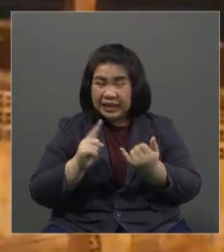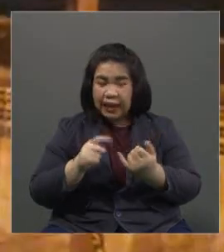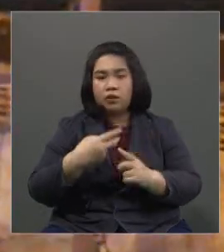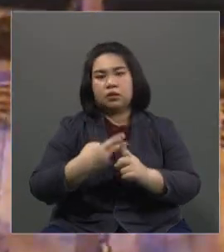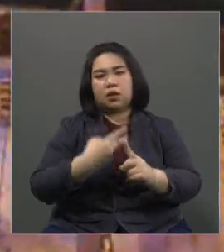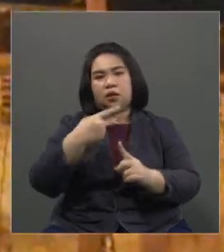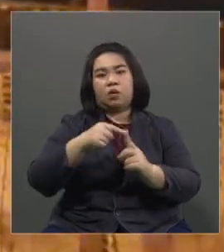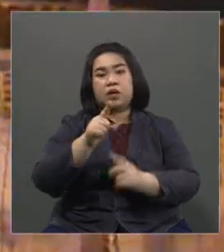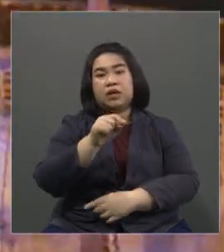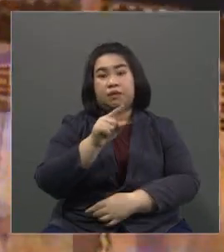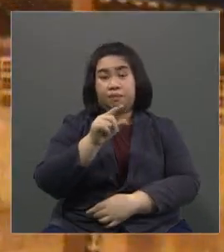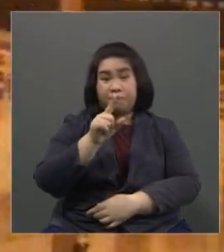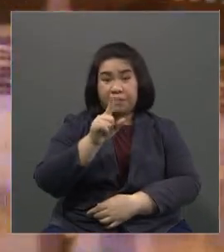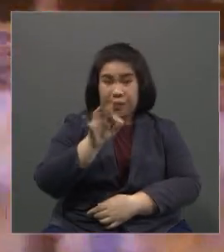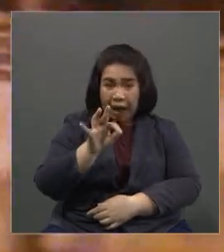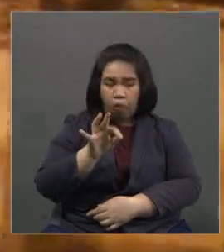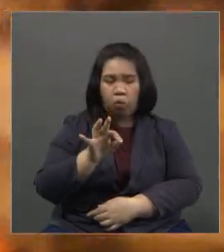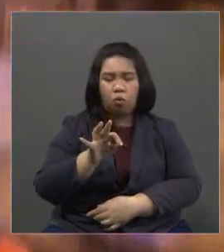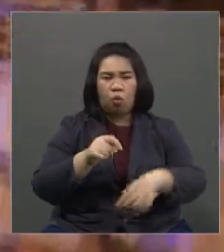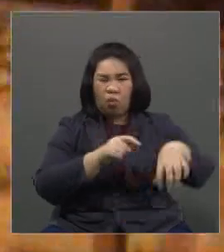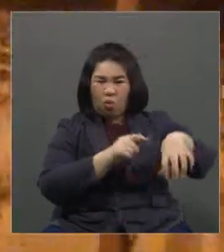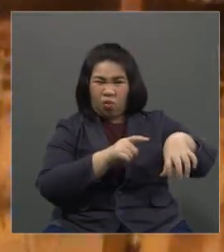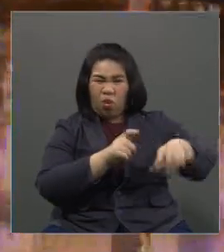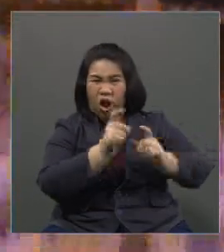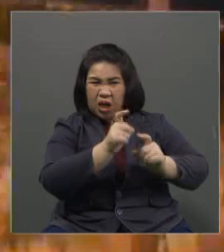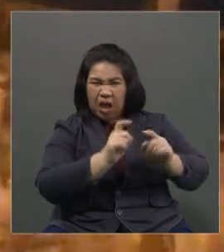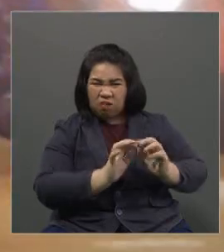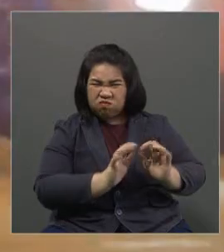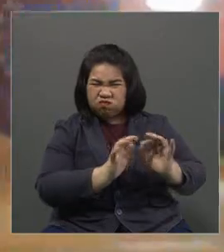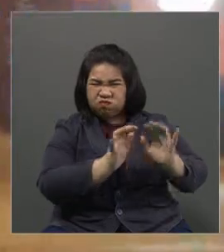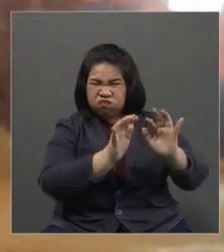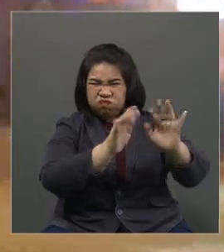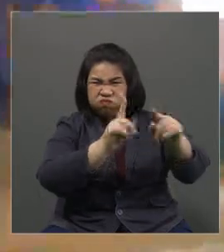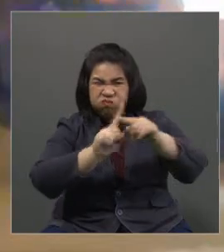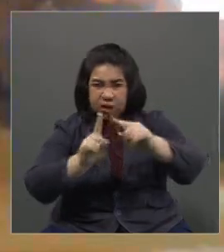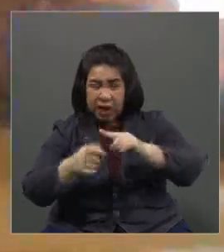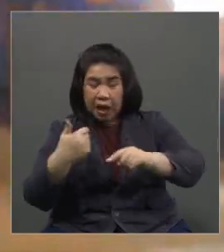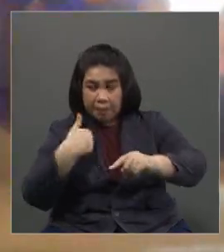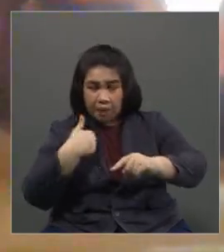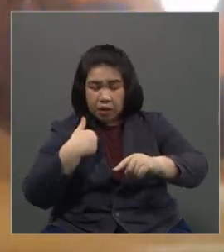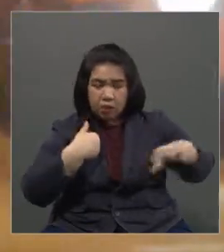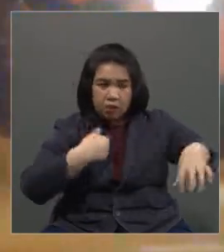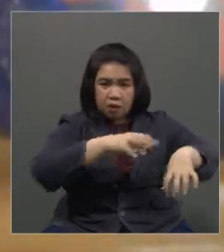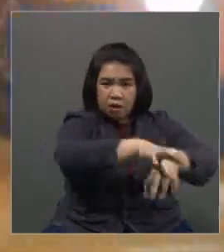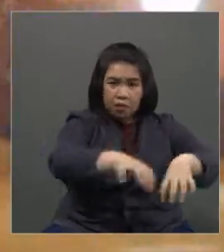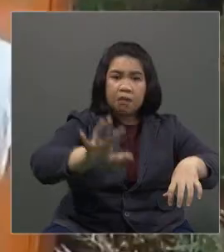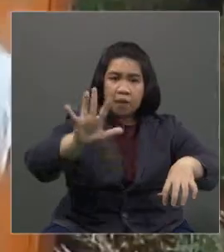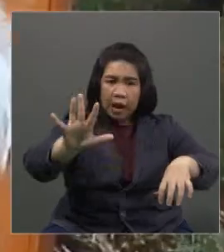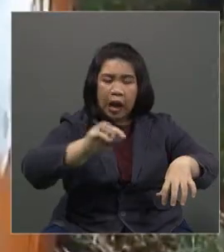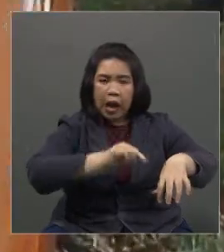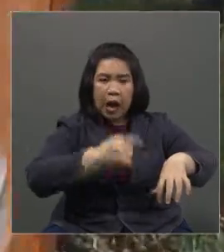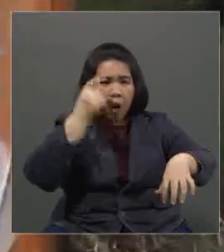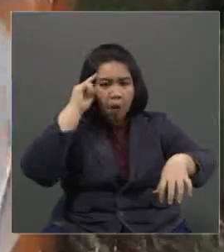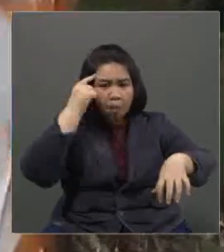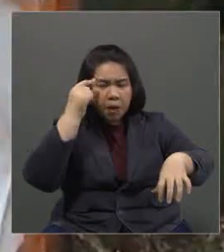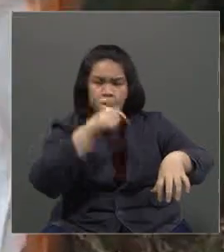กุมภาพันธ์ที่ผ่านมาเนี่ยสารเคมีวัตถุอันตรายเนี่ยมีถึง 4,000ตันมี 5โกดังด้วยกันก็ยังไม่ได้มีการเปิดเผยนะ